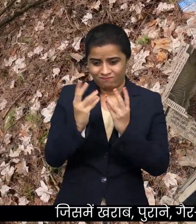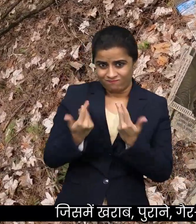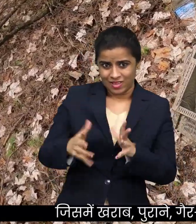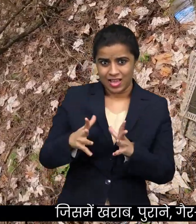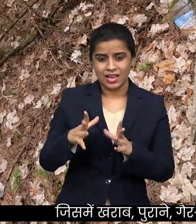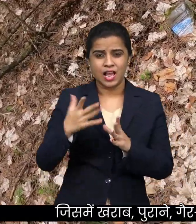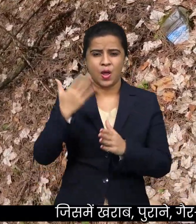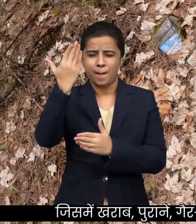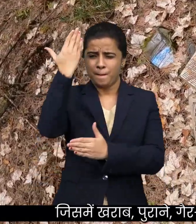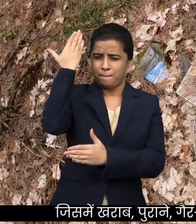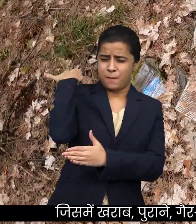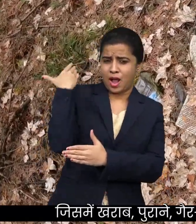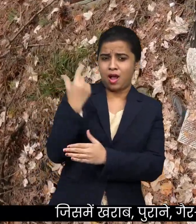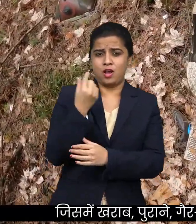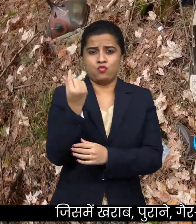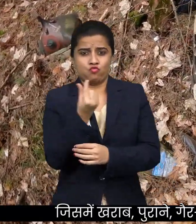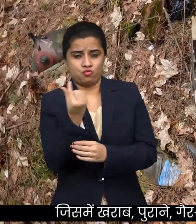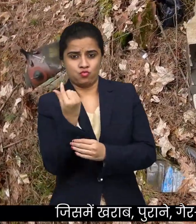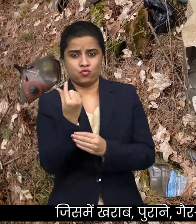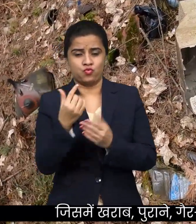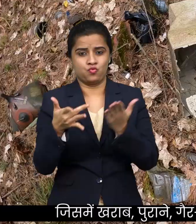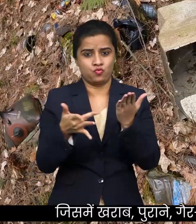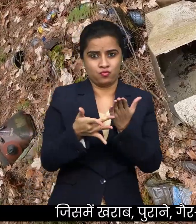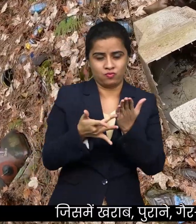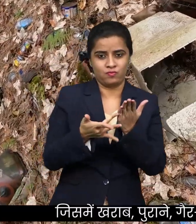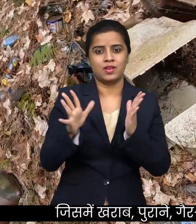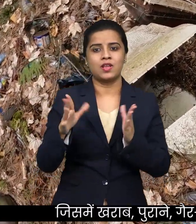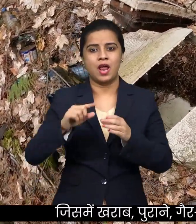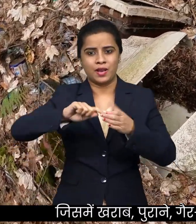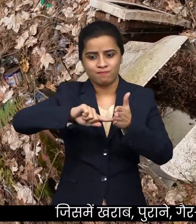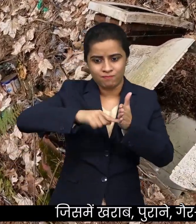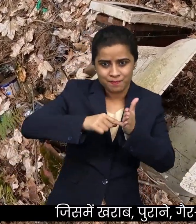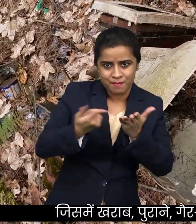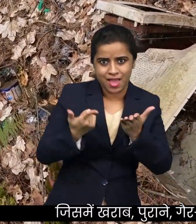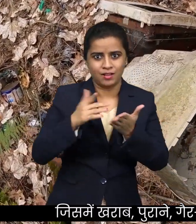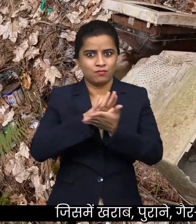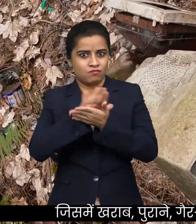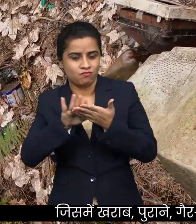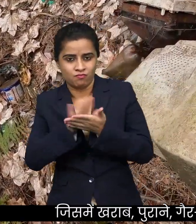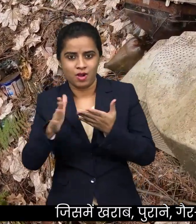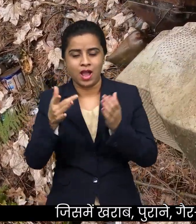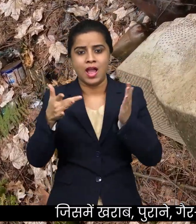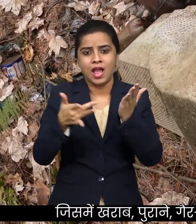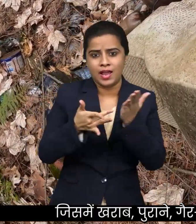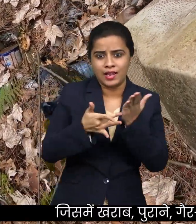जिसमें खराब, पुराने, गैर मरम्मत योग्य विद्युत और विद्युत उपकरण शामिल हैं।